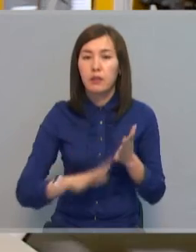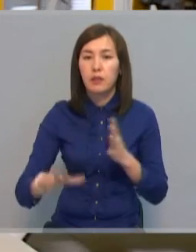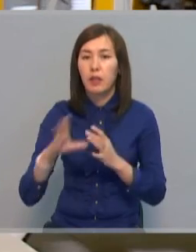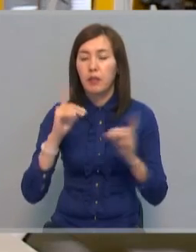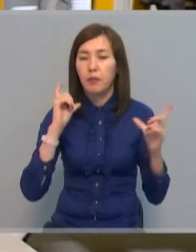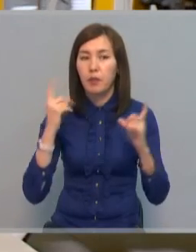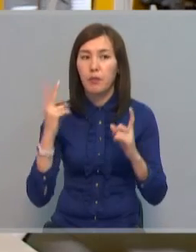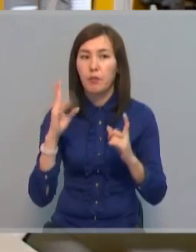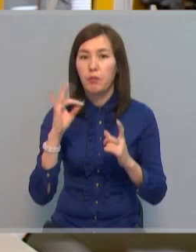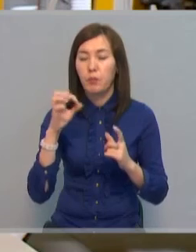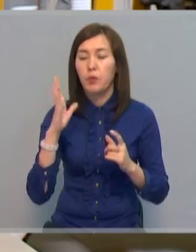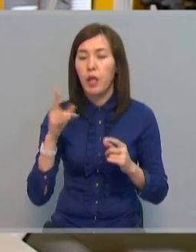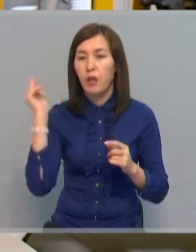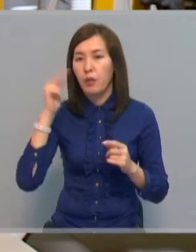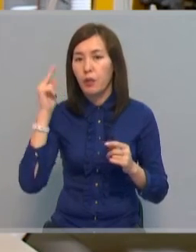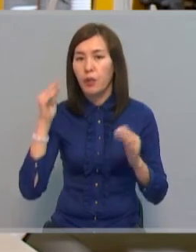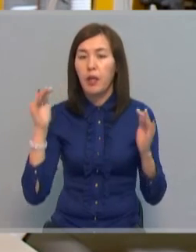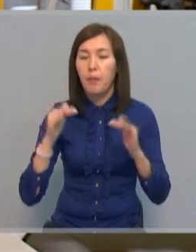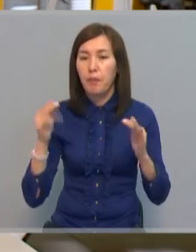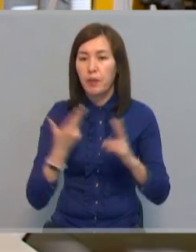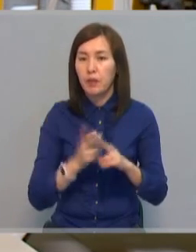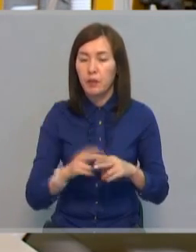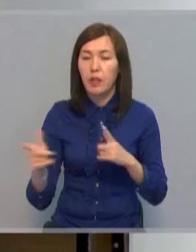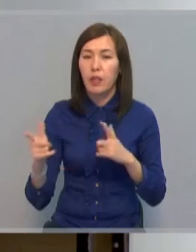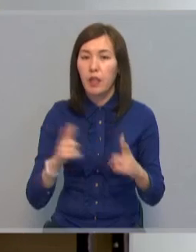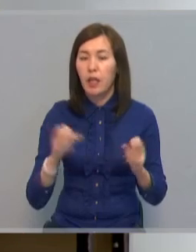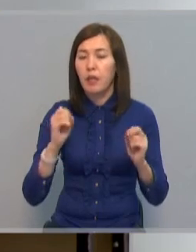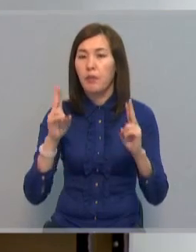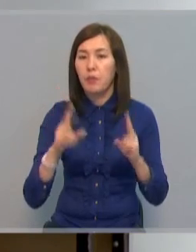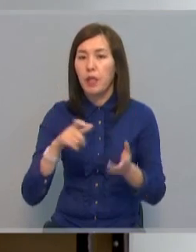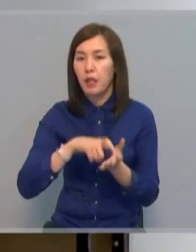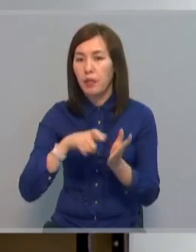студенты 1 курса будут обучаться в колледже. Для этого готовятся специальные кабинеты.